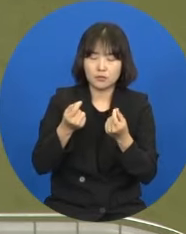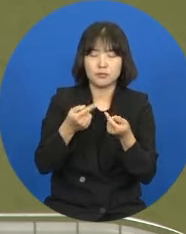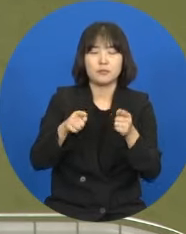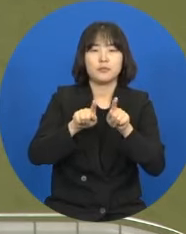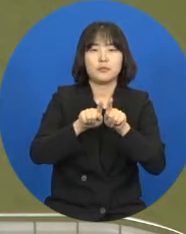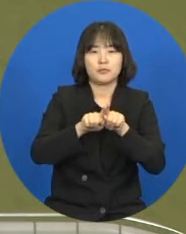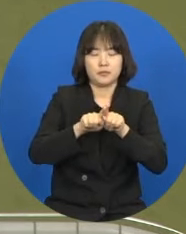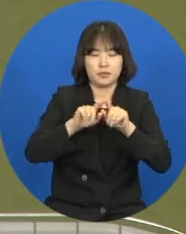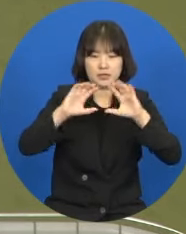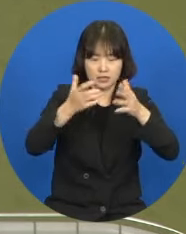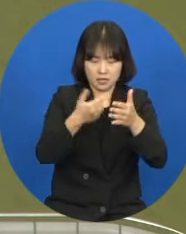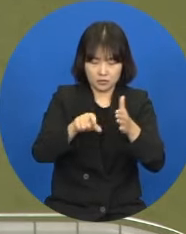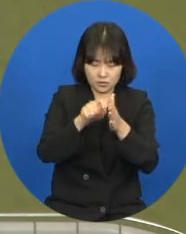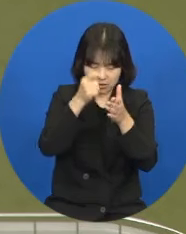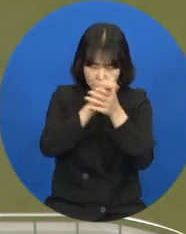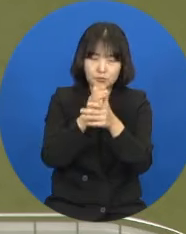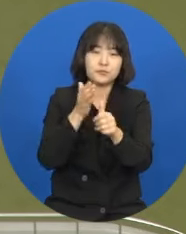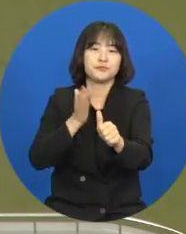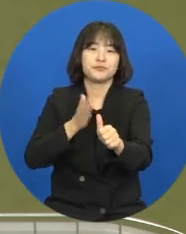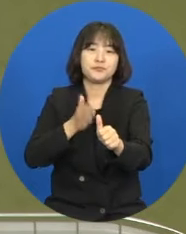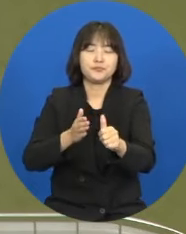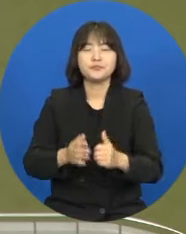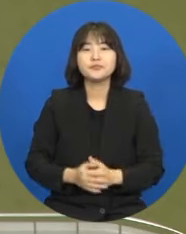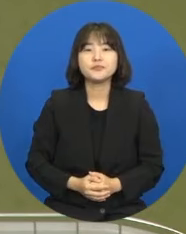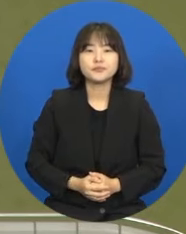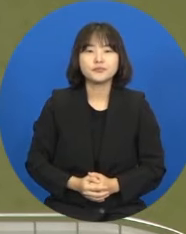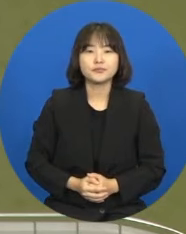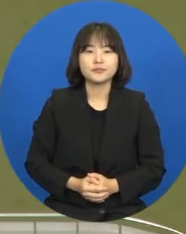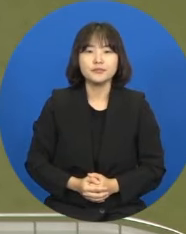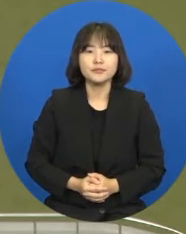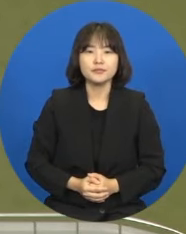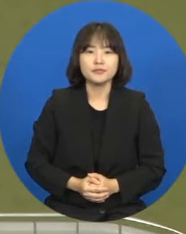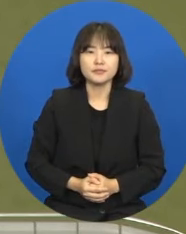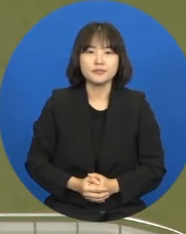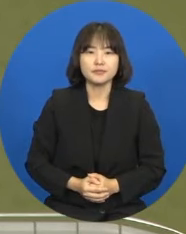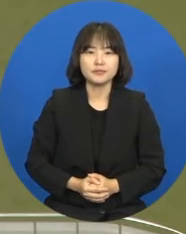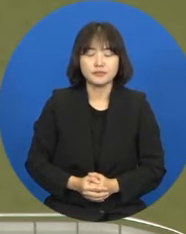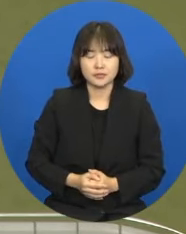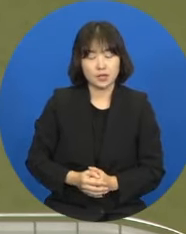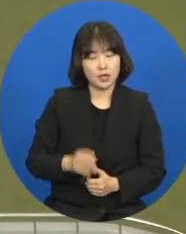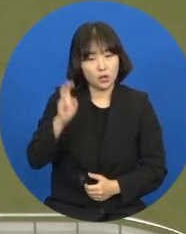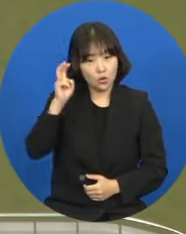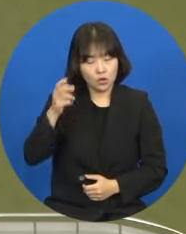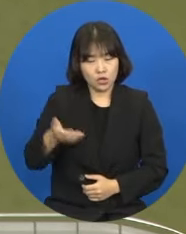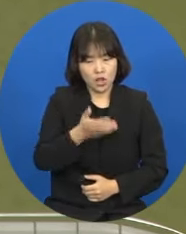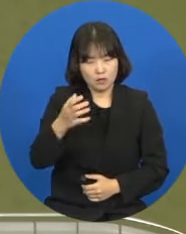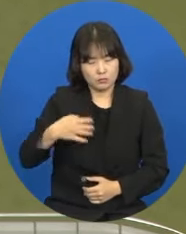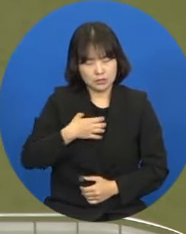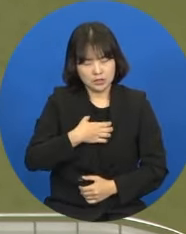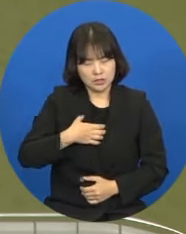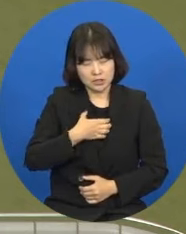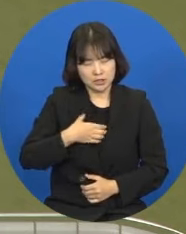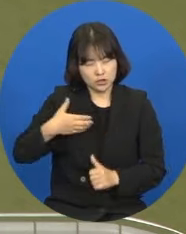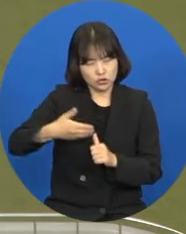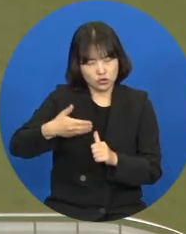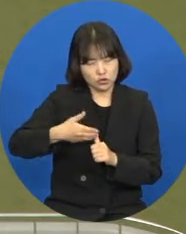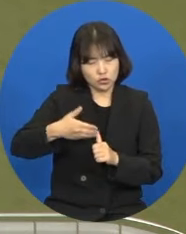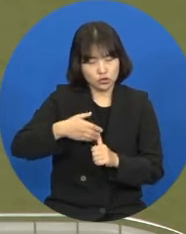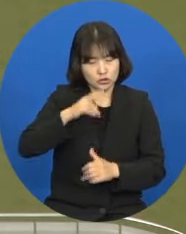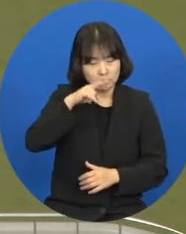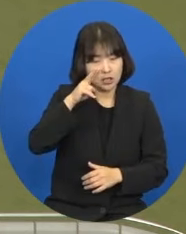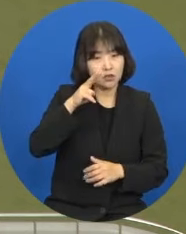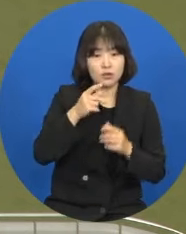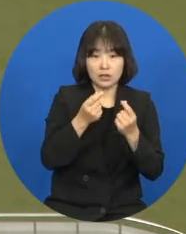기도해 주시기를 부탁을 드립니다 아 혹시 여러분을 괴롭히는 사울과 같은 분이 혹시